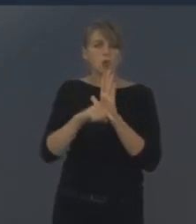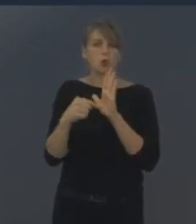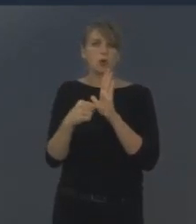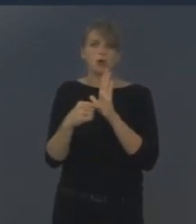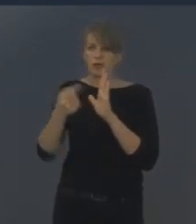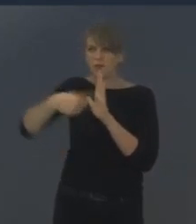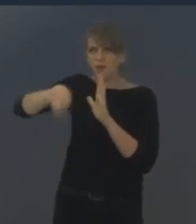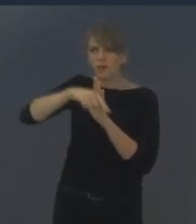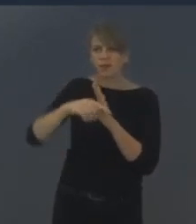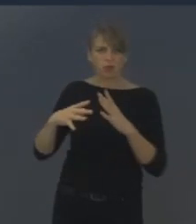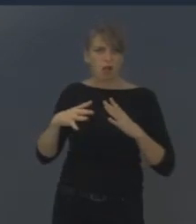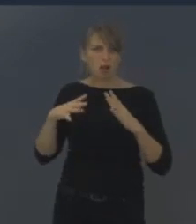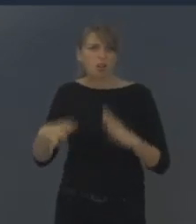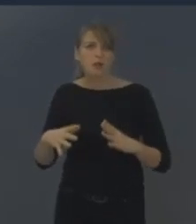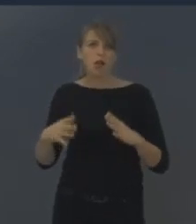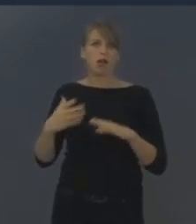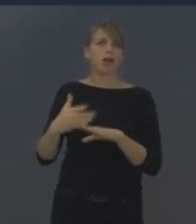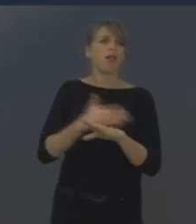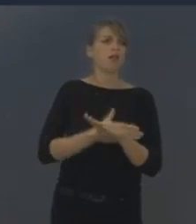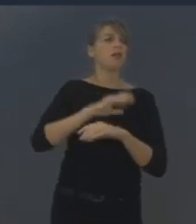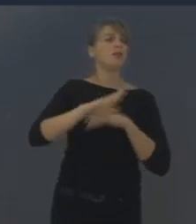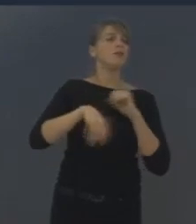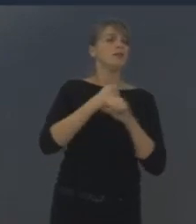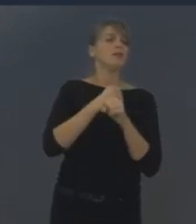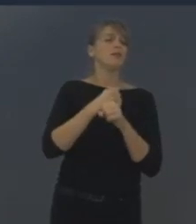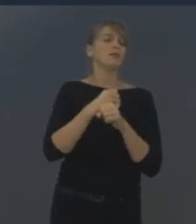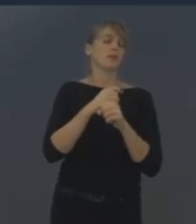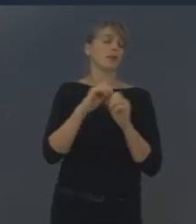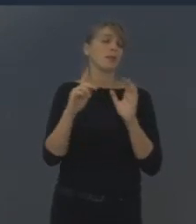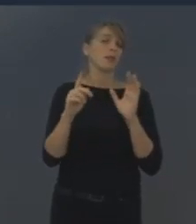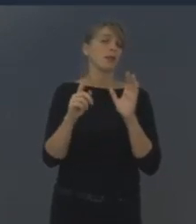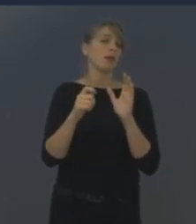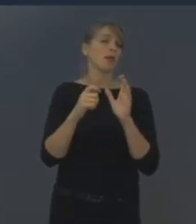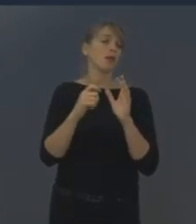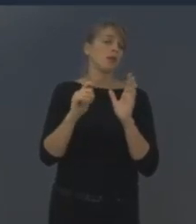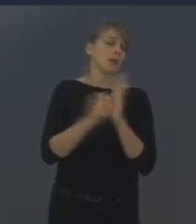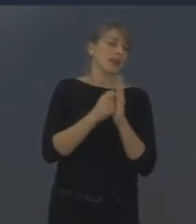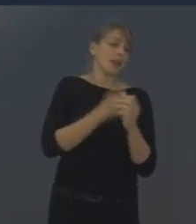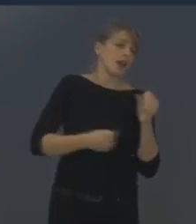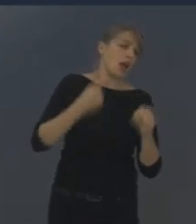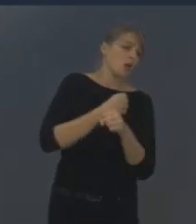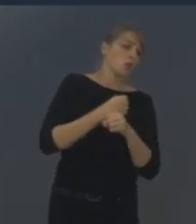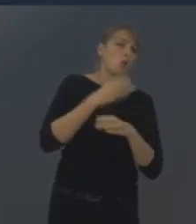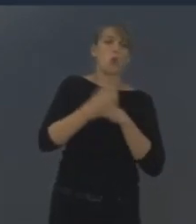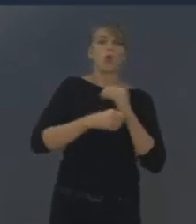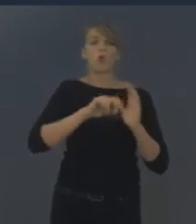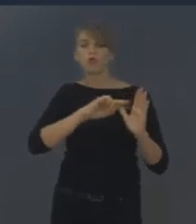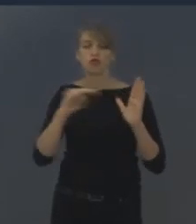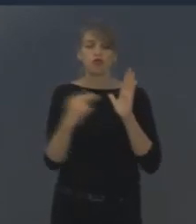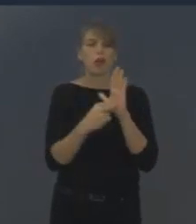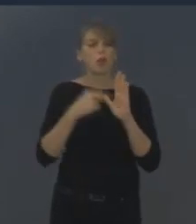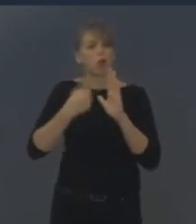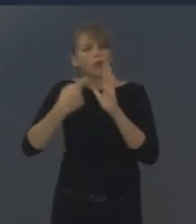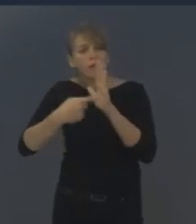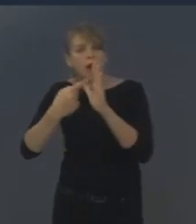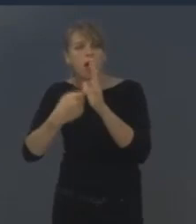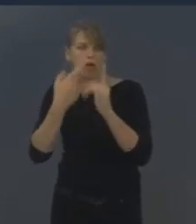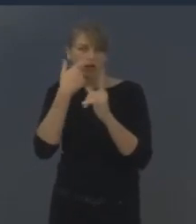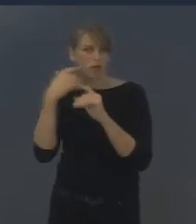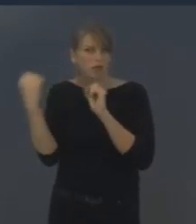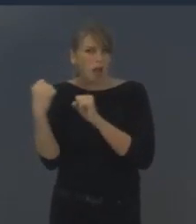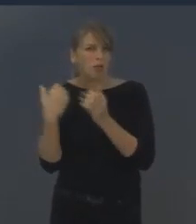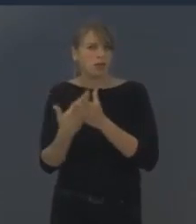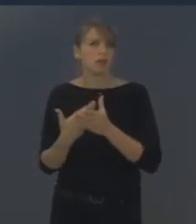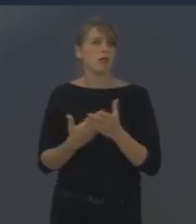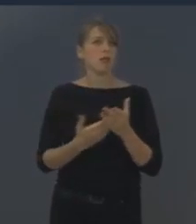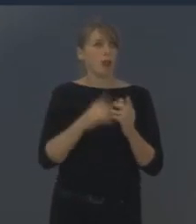quoi elles se sont entendues au moment de la création ou du renouvellement de la charte. Imaginez si l'ensemble